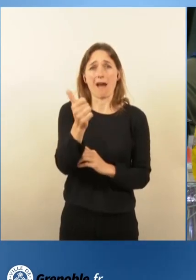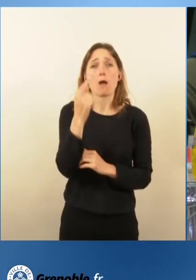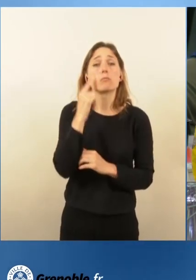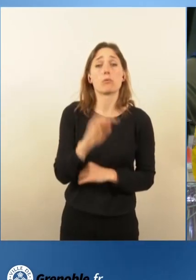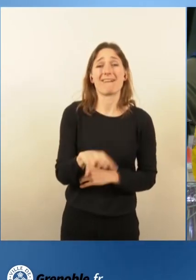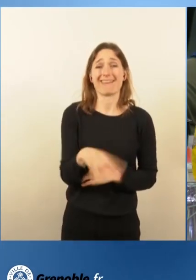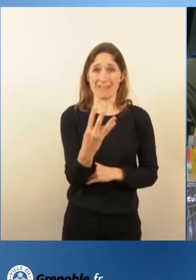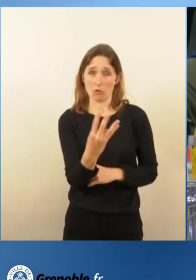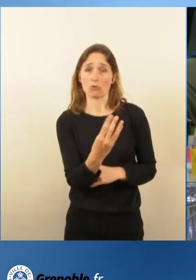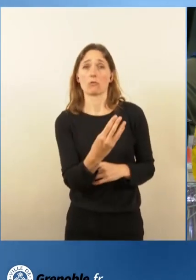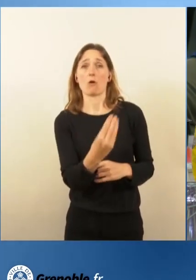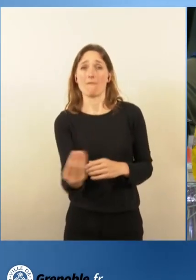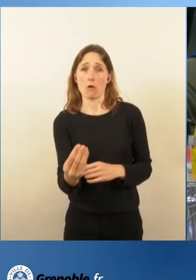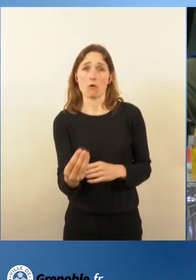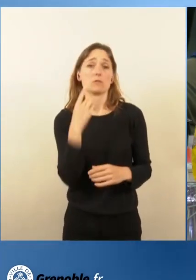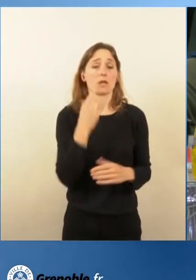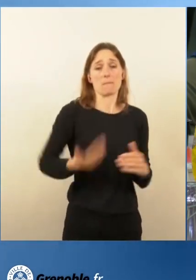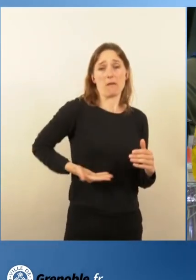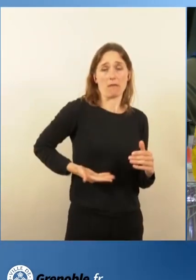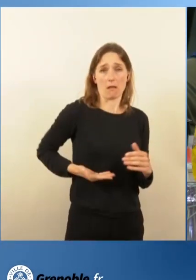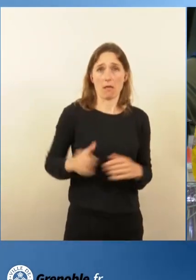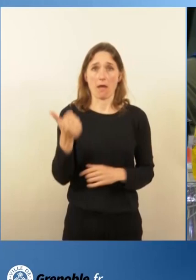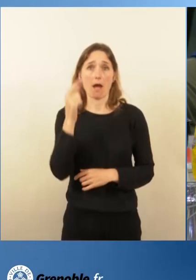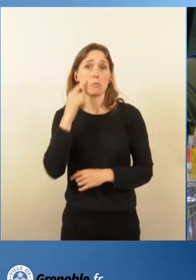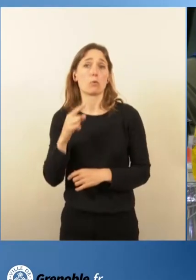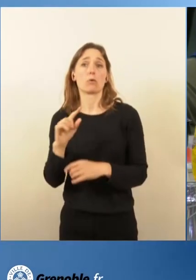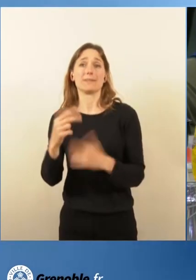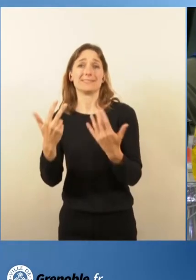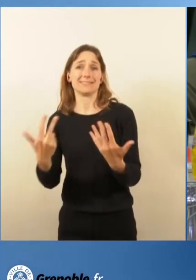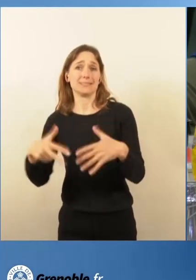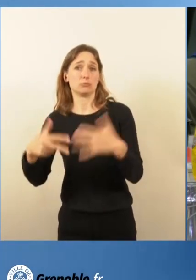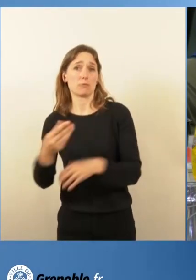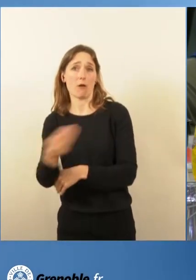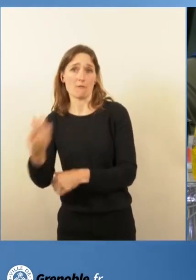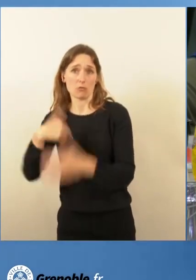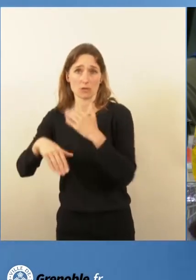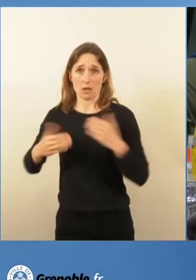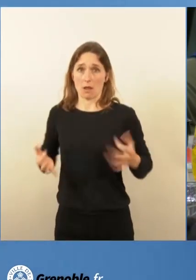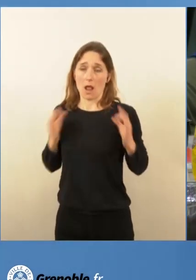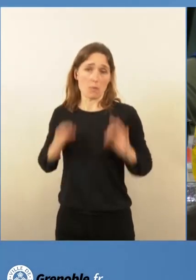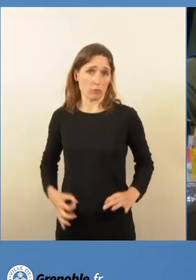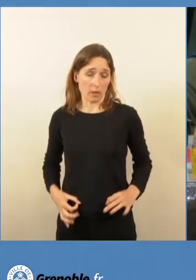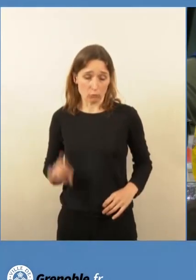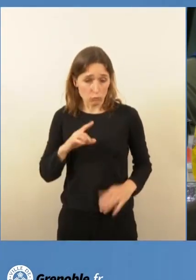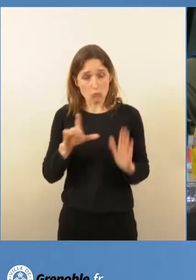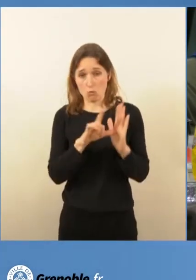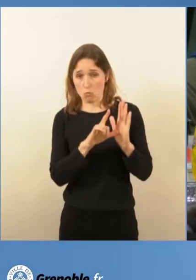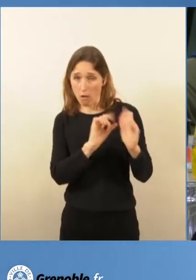en maternelle et un pour 18 en d'élementaires et bien évidemment il est il est il est respecté